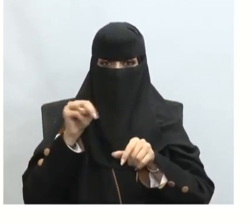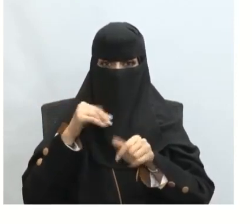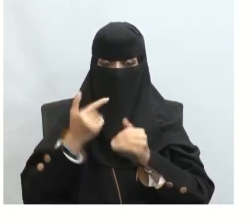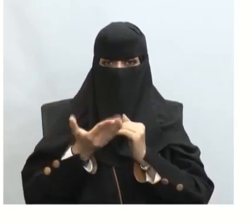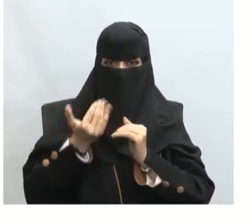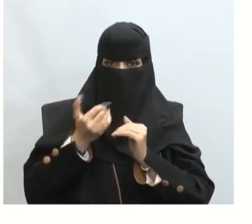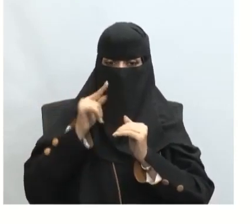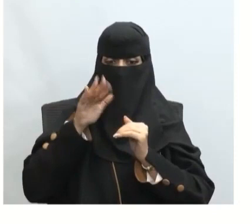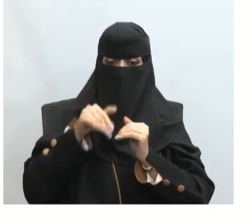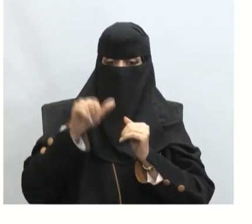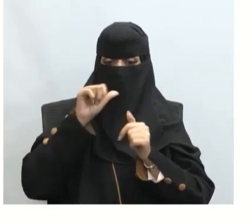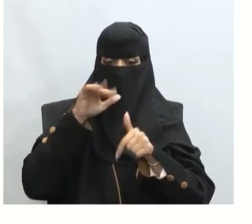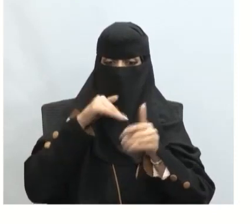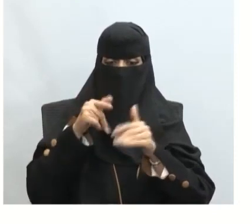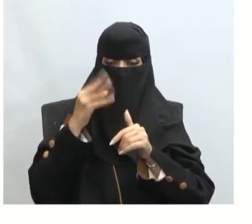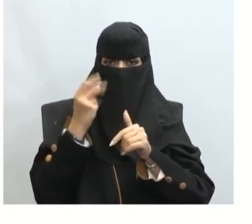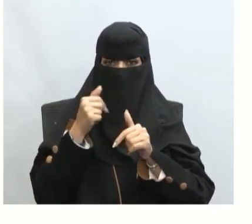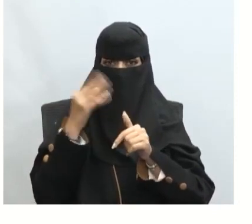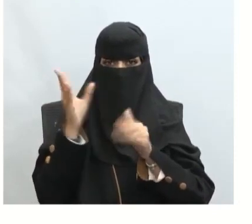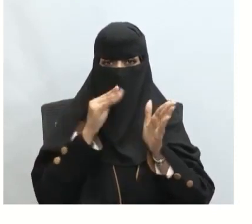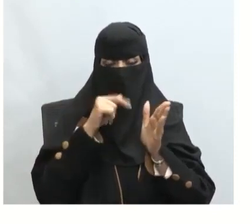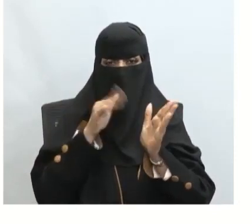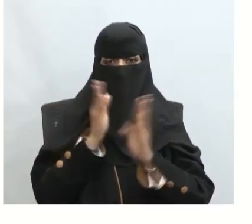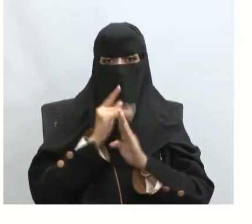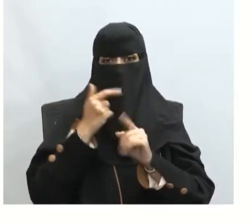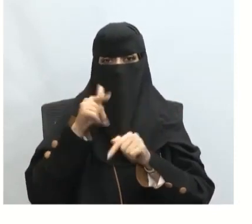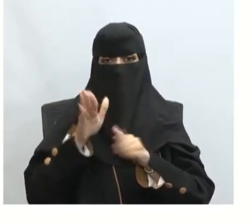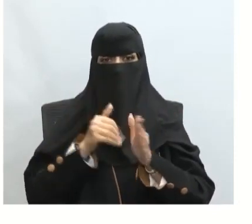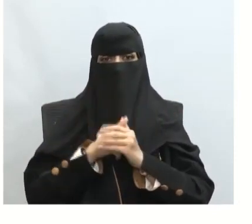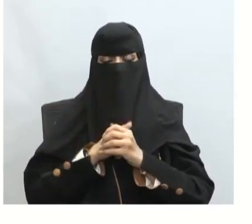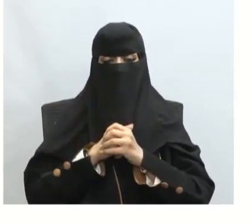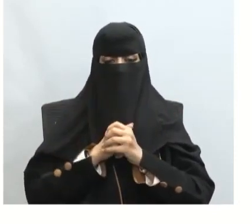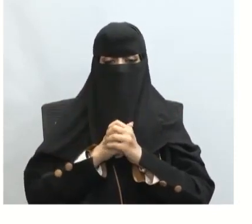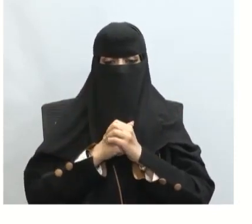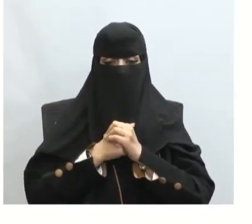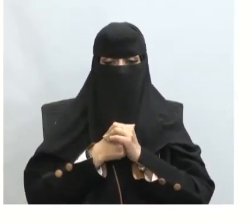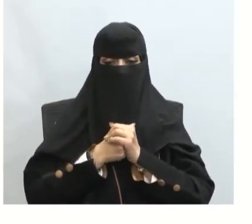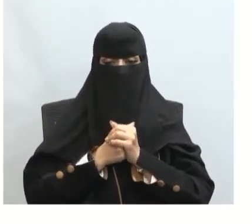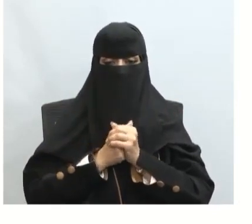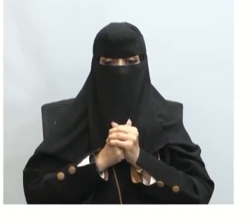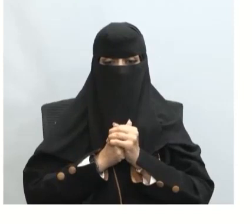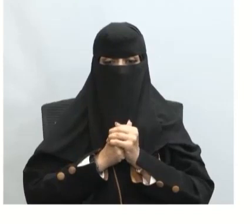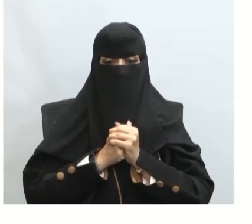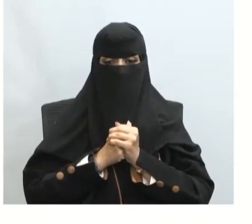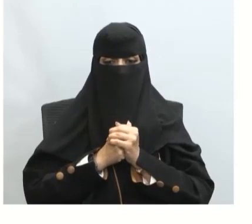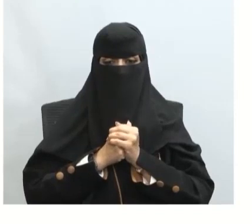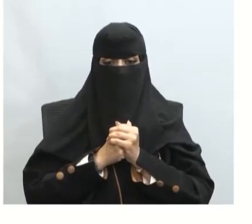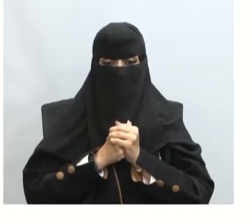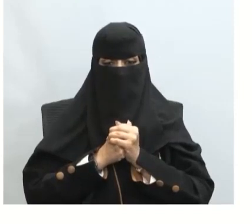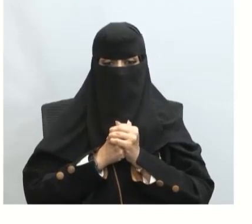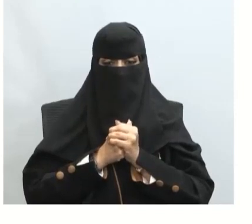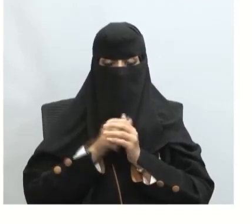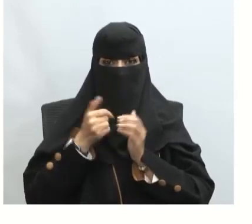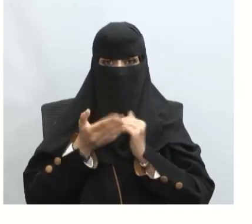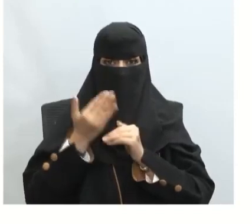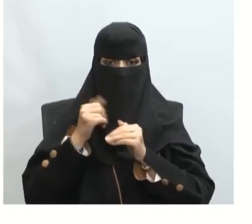قبل الماء سيكون عددها مقابل لعدد التكرار في خارج القوس بالنسبه